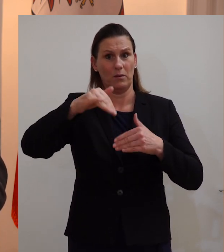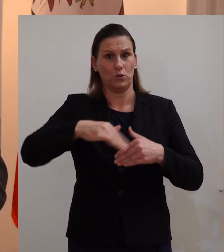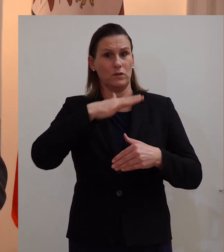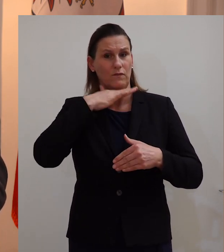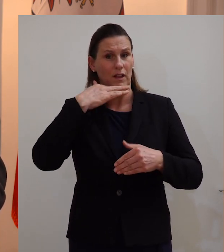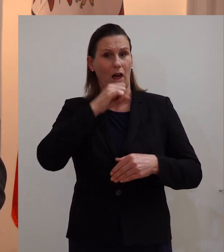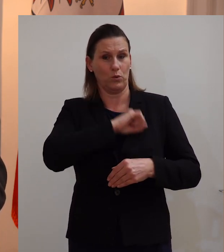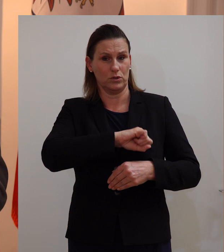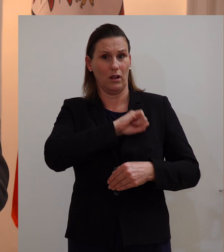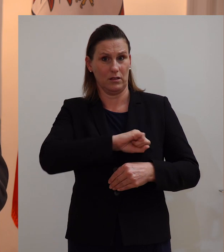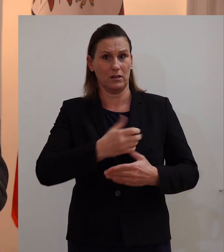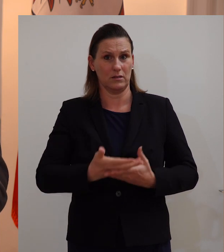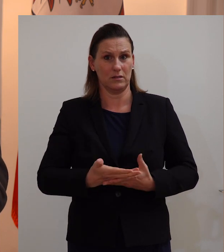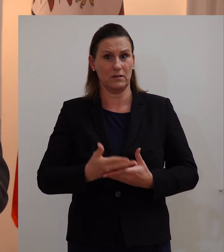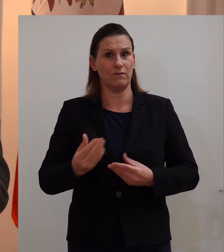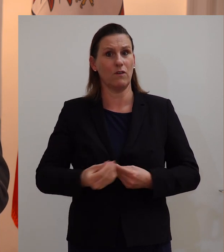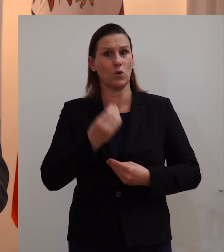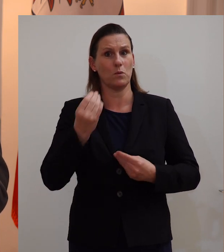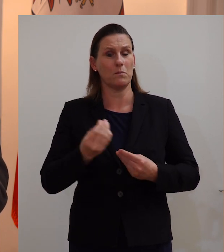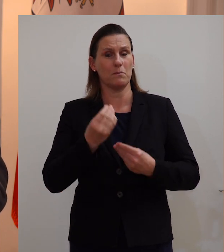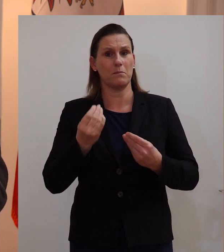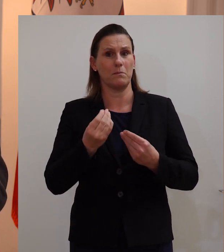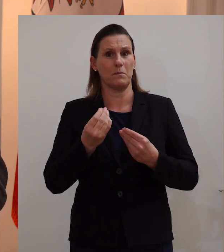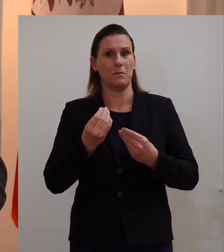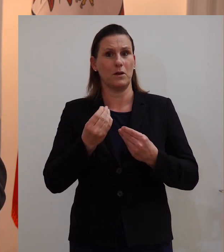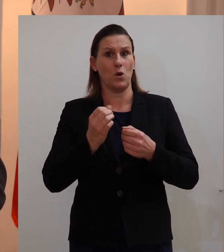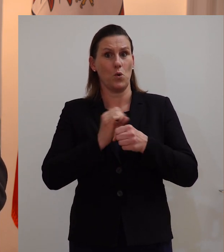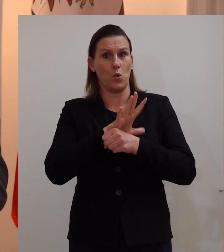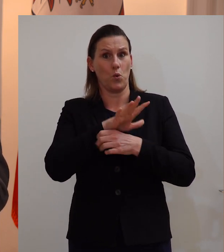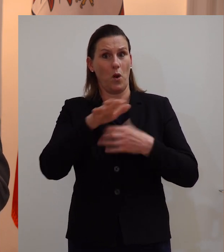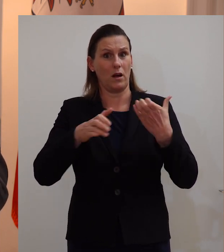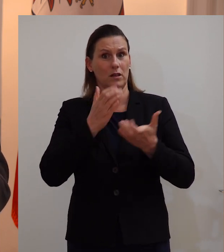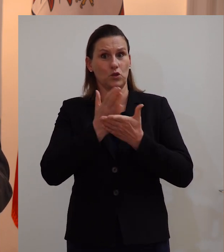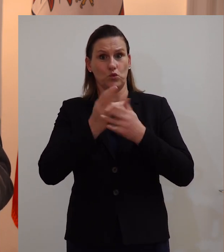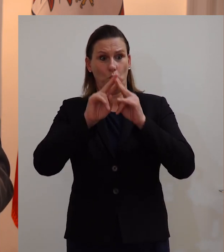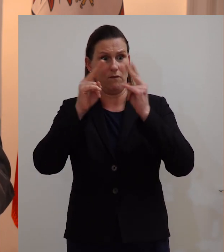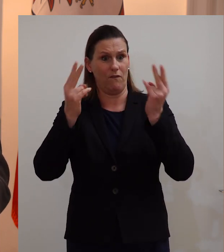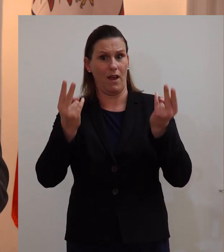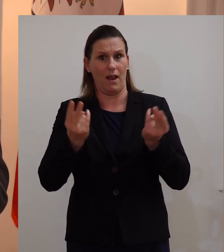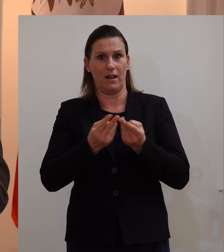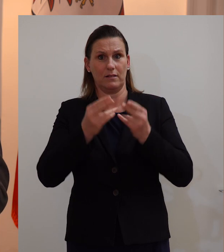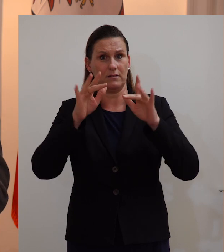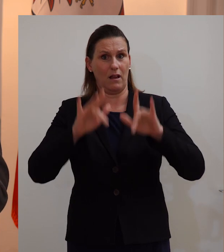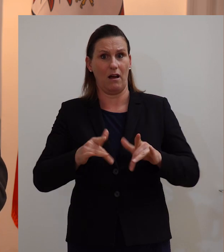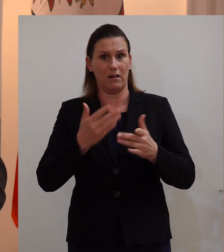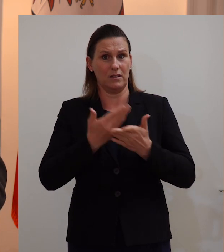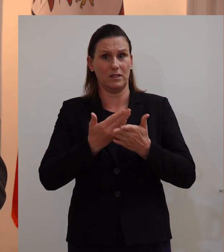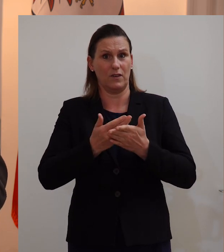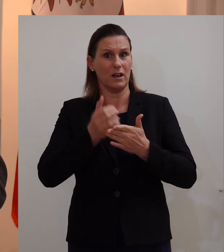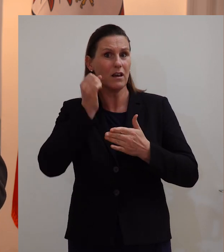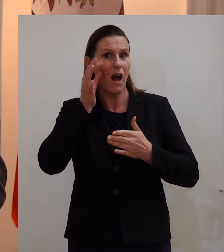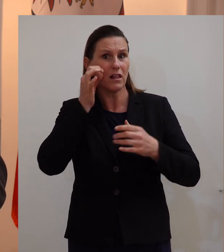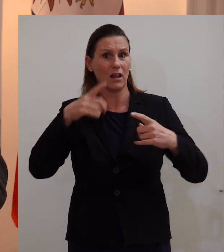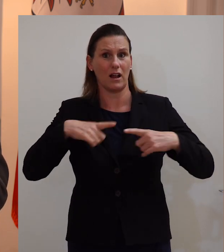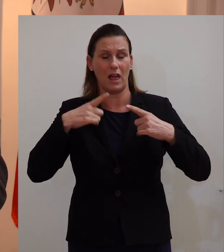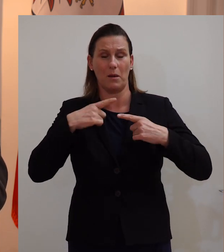der Corona-Krise, die mittlerweile die ganze Welt erfasst hat, wurde unser Alltag komplett auf den Kopf